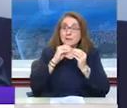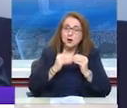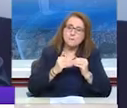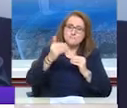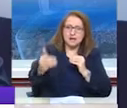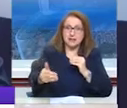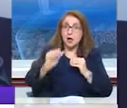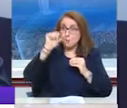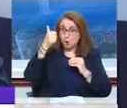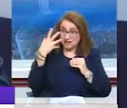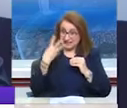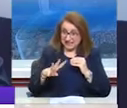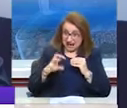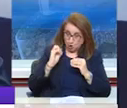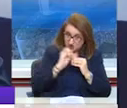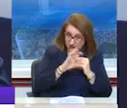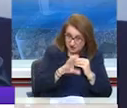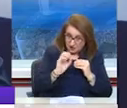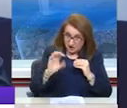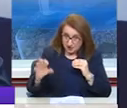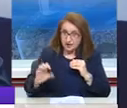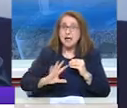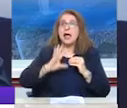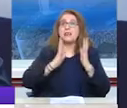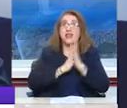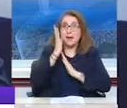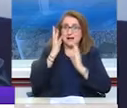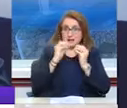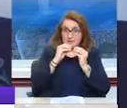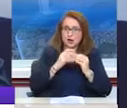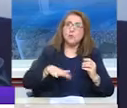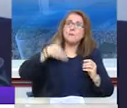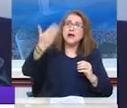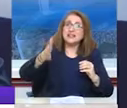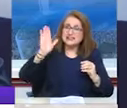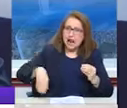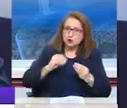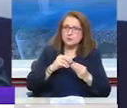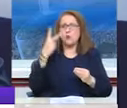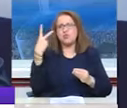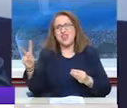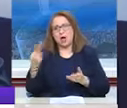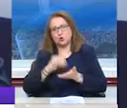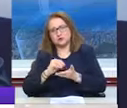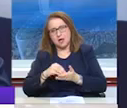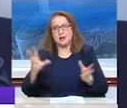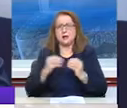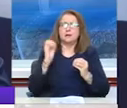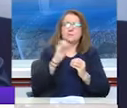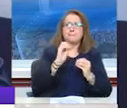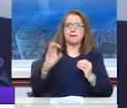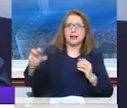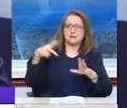τα υπόλοιπα 200 ευρώ θα καταβληθούν μέχρι τέλος Απριλίου. Το πρόγραμμα θα συντελεστεί με